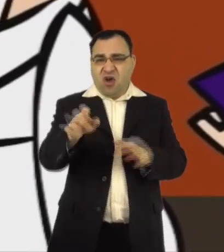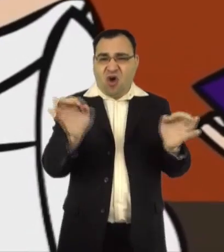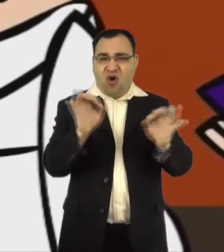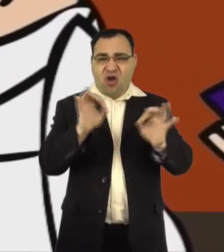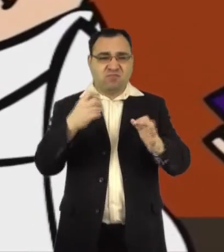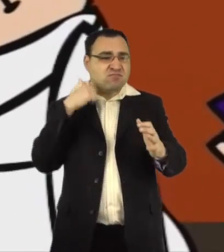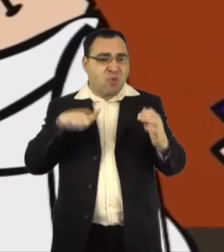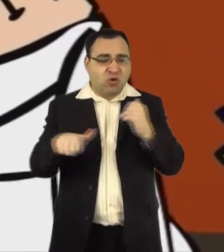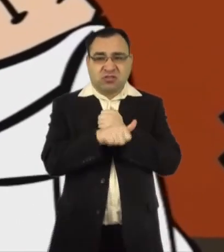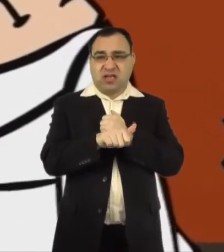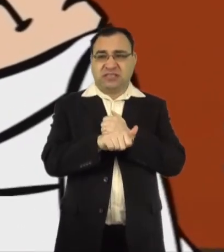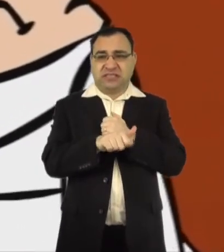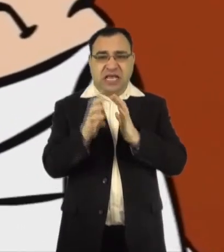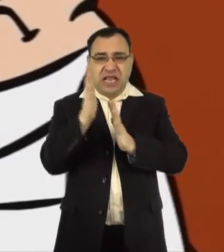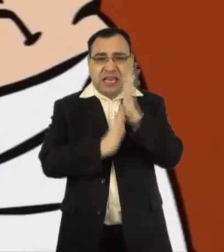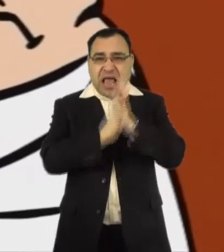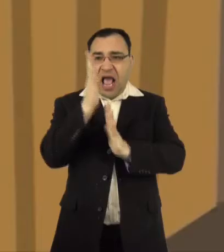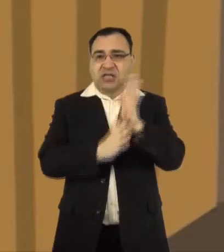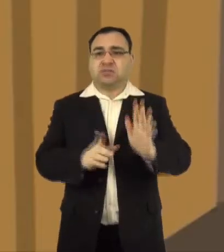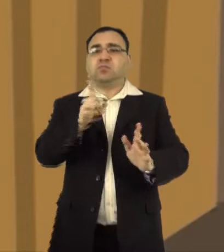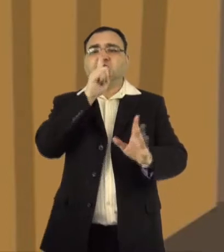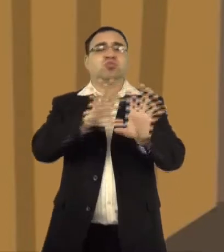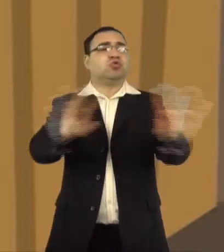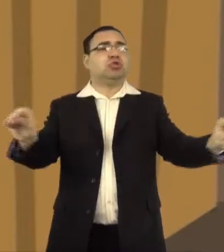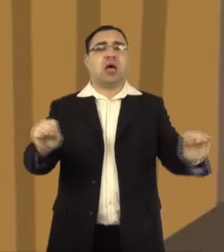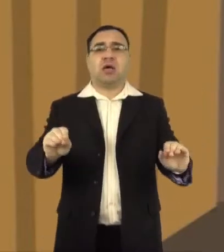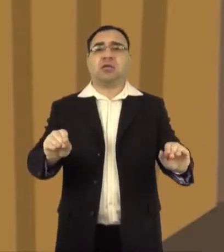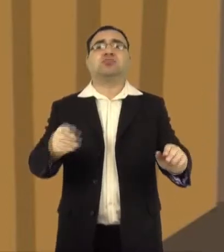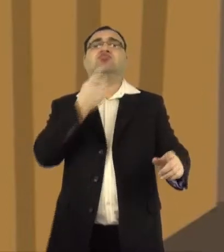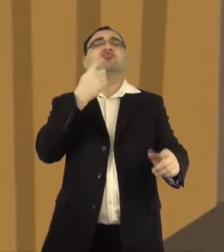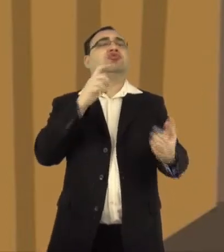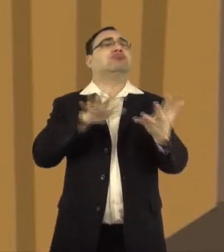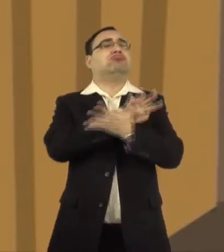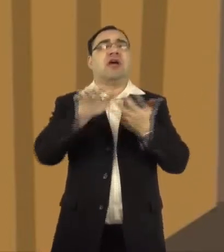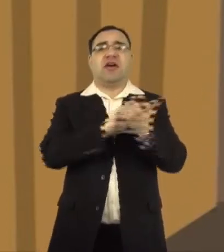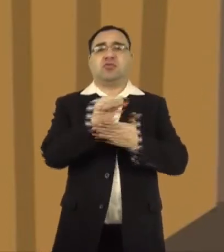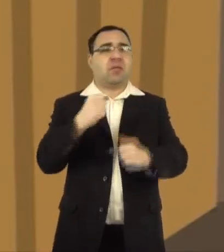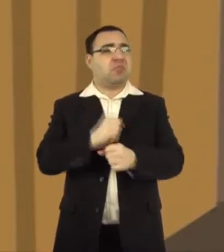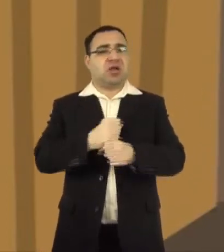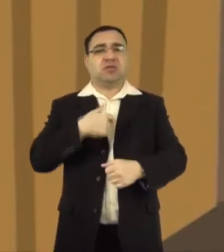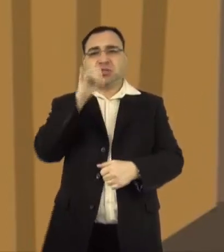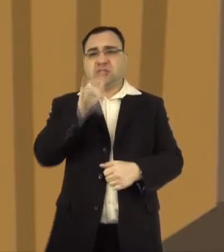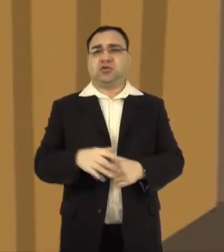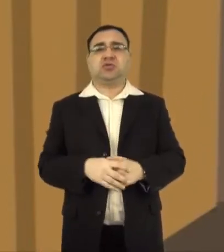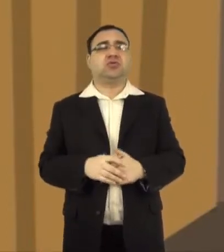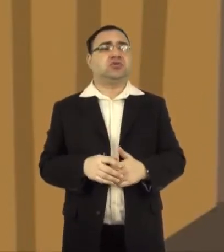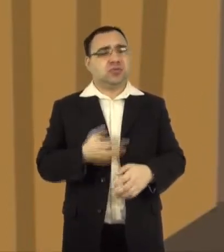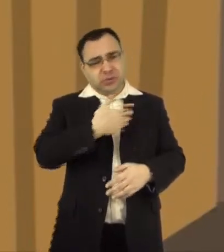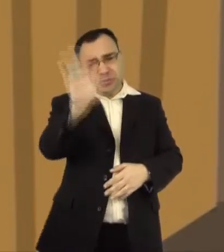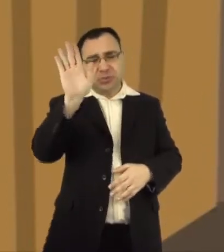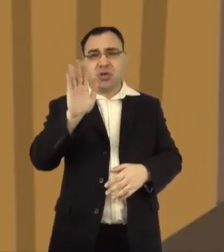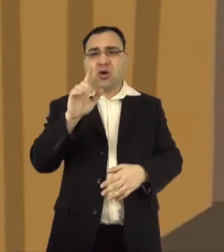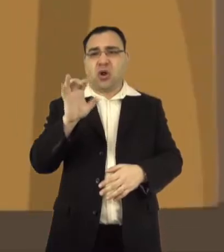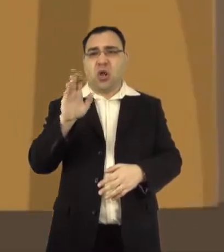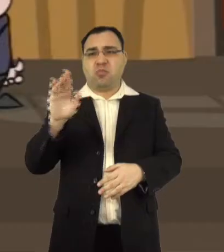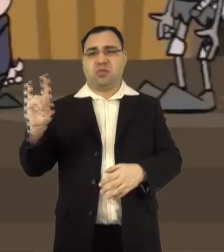Ekoterroryści! Mordercy lasu! Cicho, ciszej! Co to za awantury? Pracować nie można. Przegonić mi z